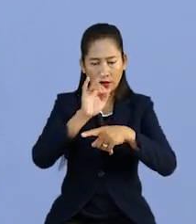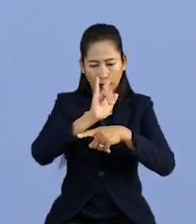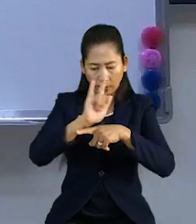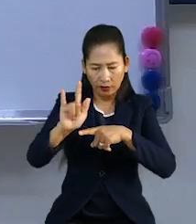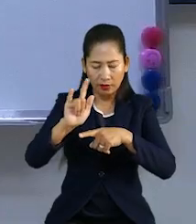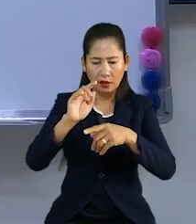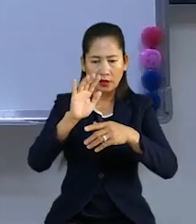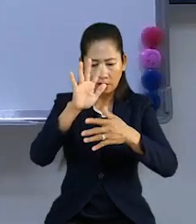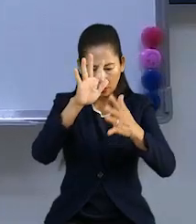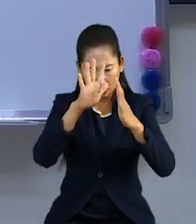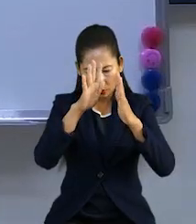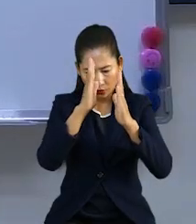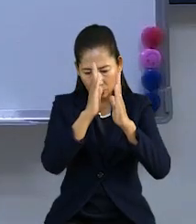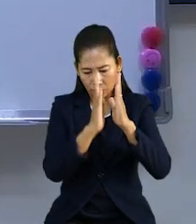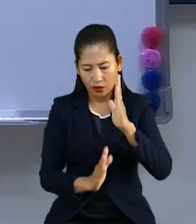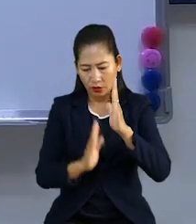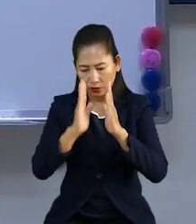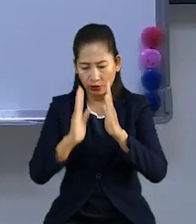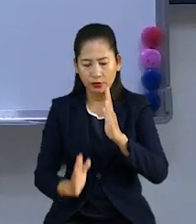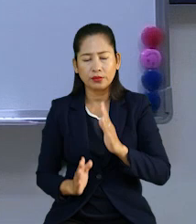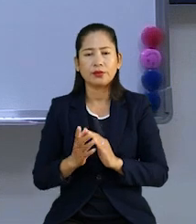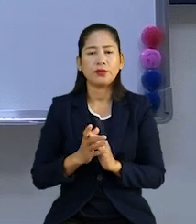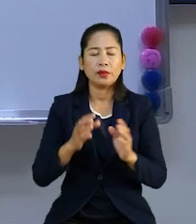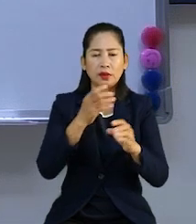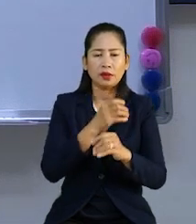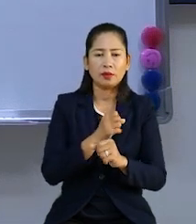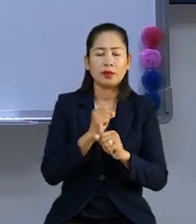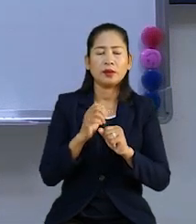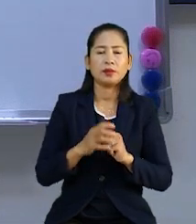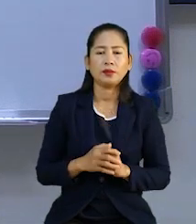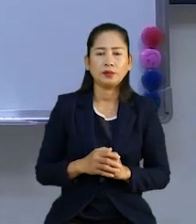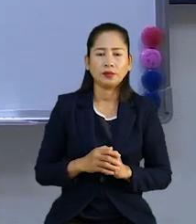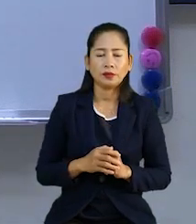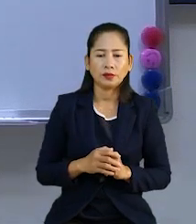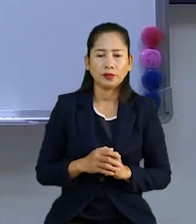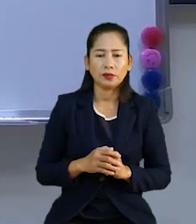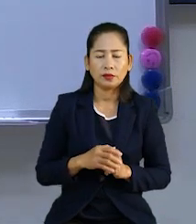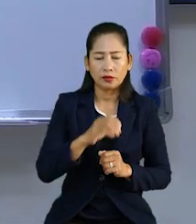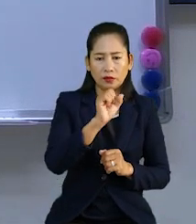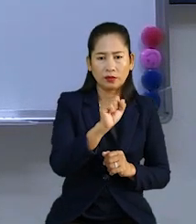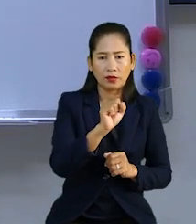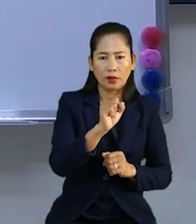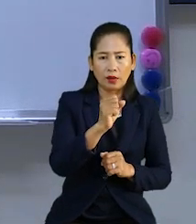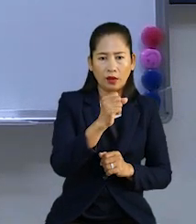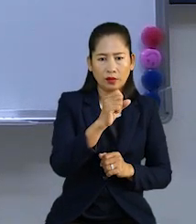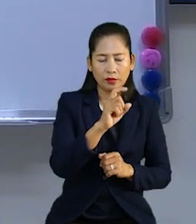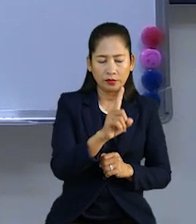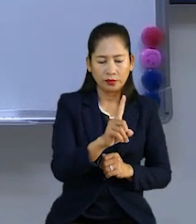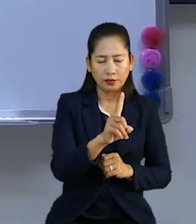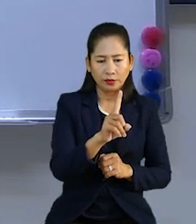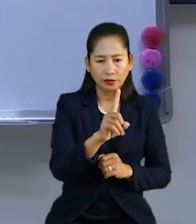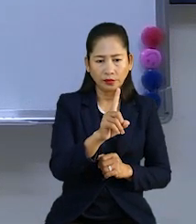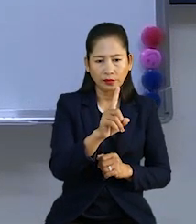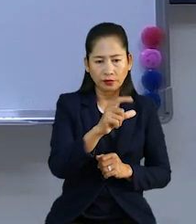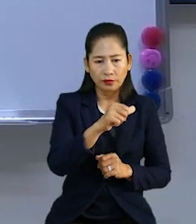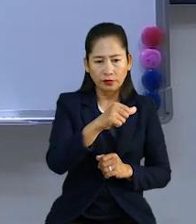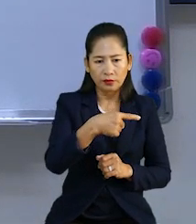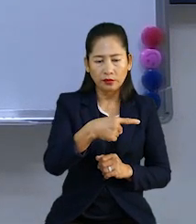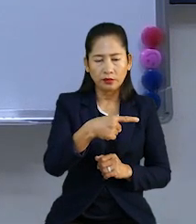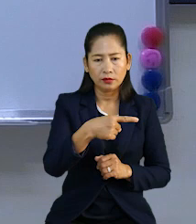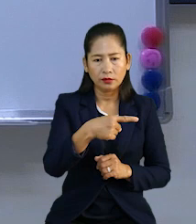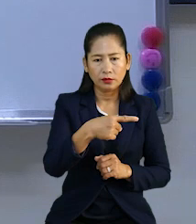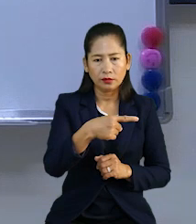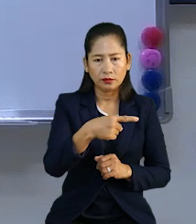chổ. Chà. Chẳng dương bán. Tua tì mùi cư mùi sán.